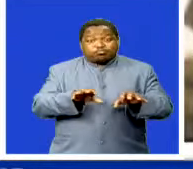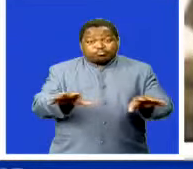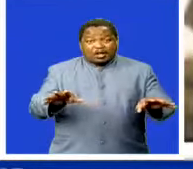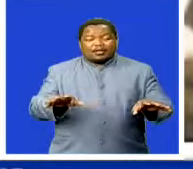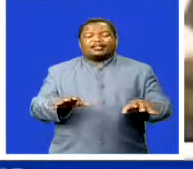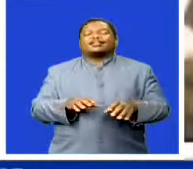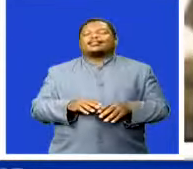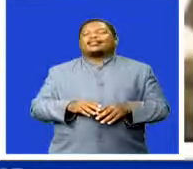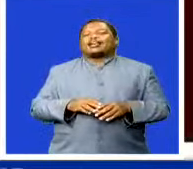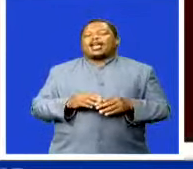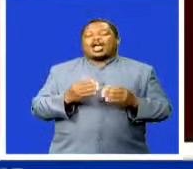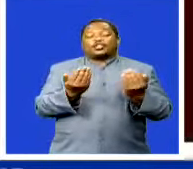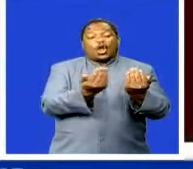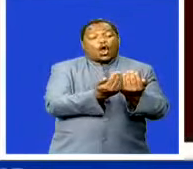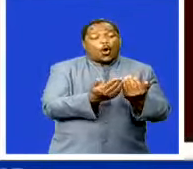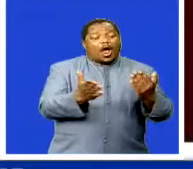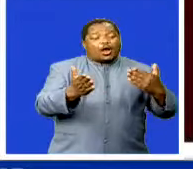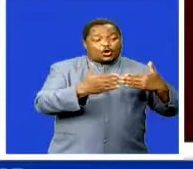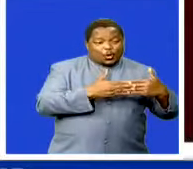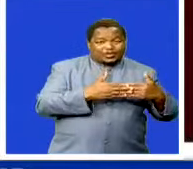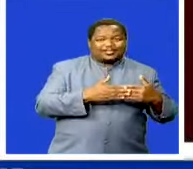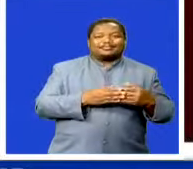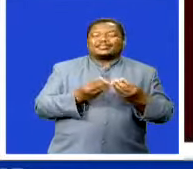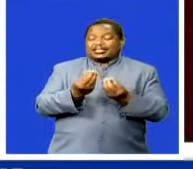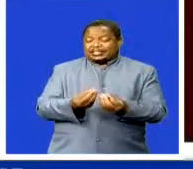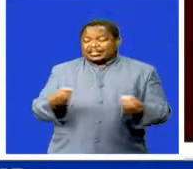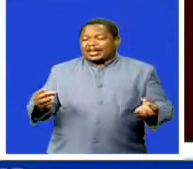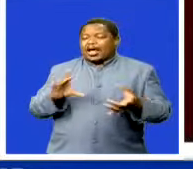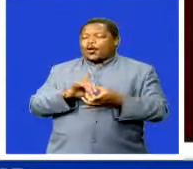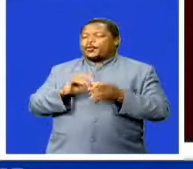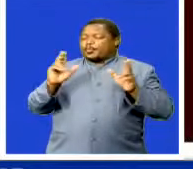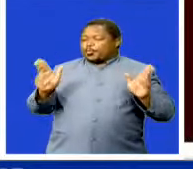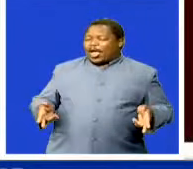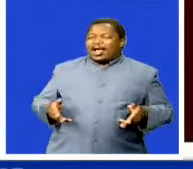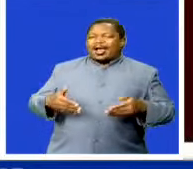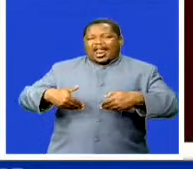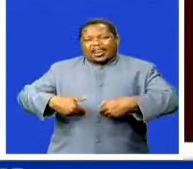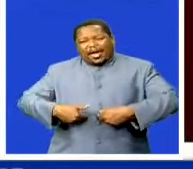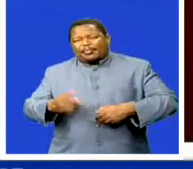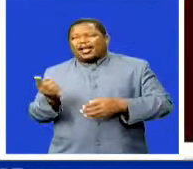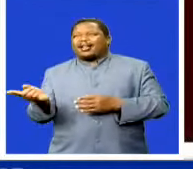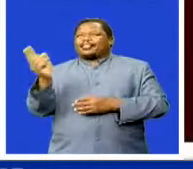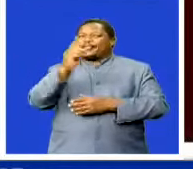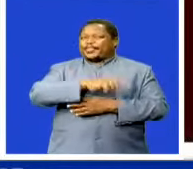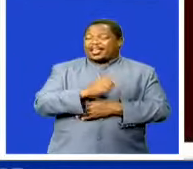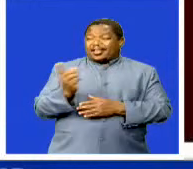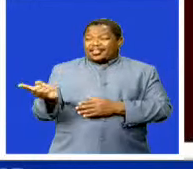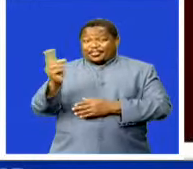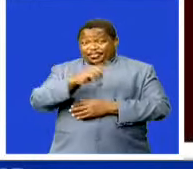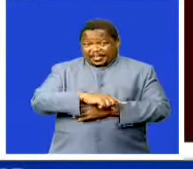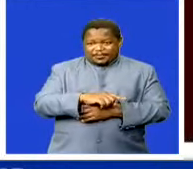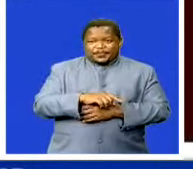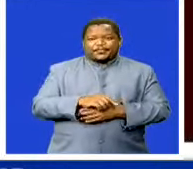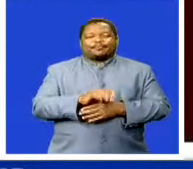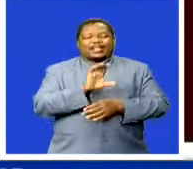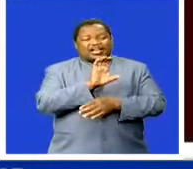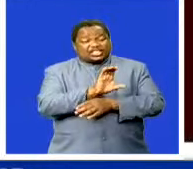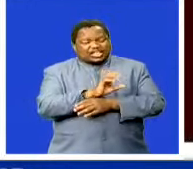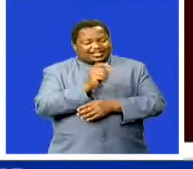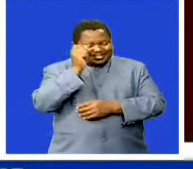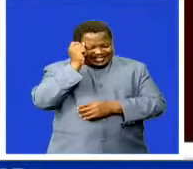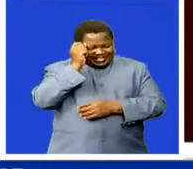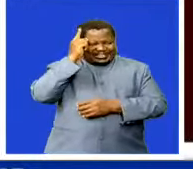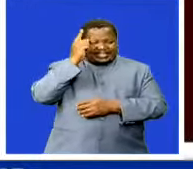bayalamba emakhaya. Sekudelo kudla sesithi yabuka ke sithi hey manje sesibafida njani